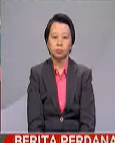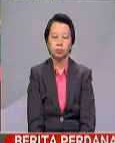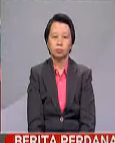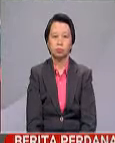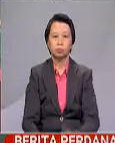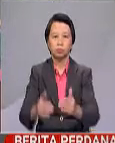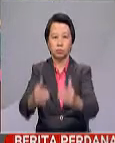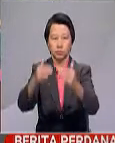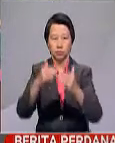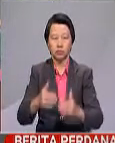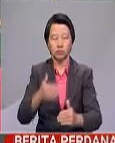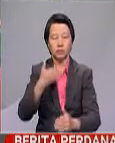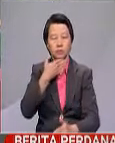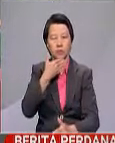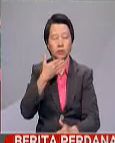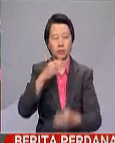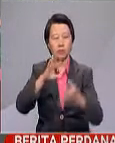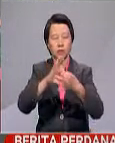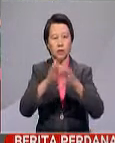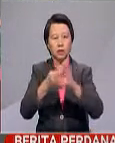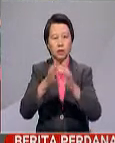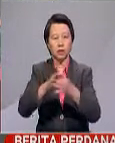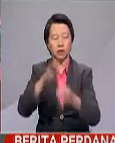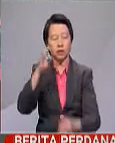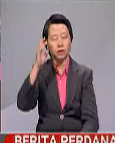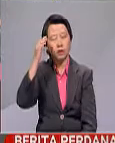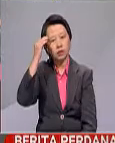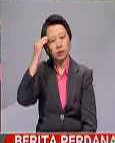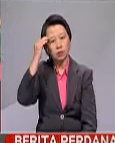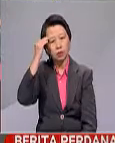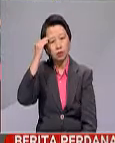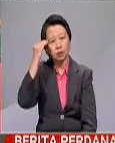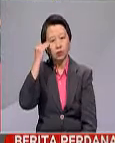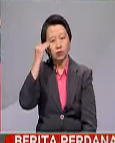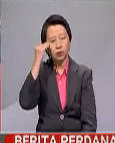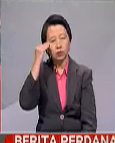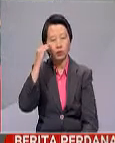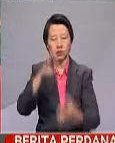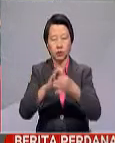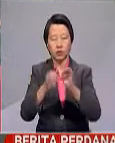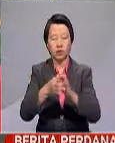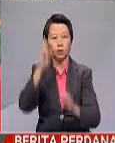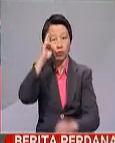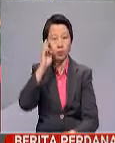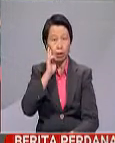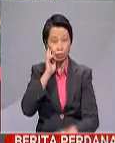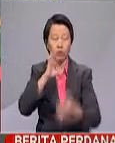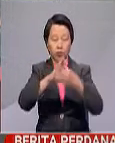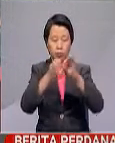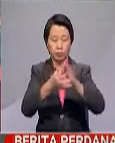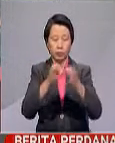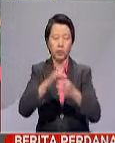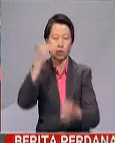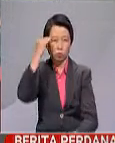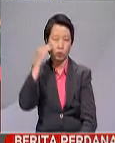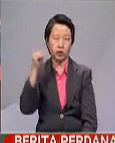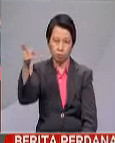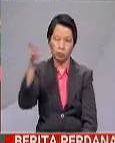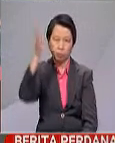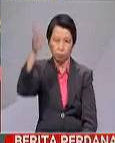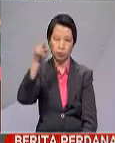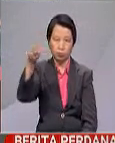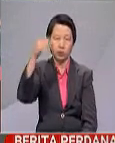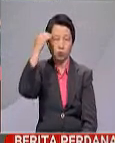The next Youth Winter Olympic adalah di Korea Selatan, yang mana ini akan menjadi